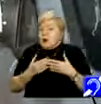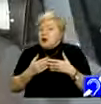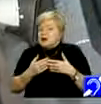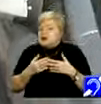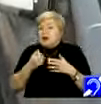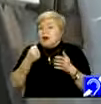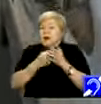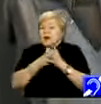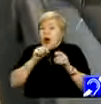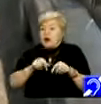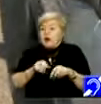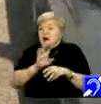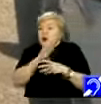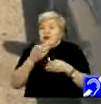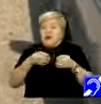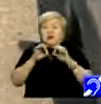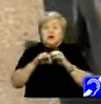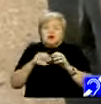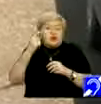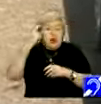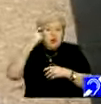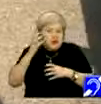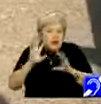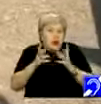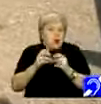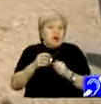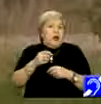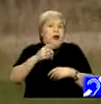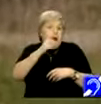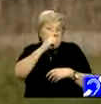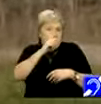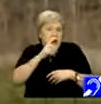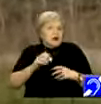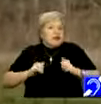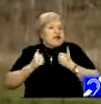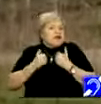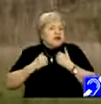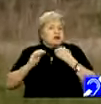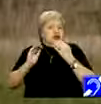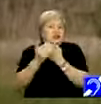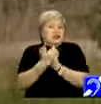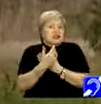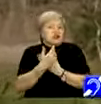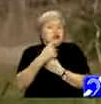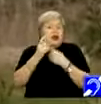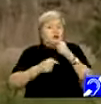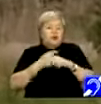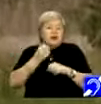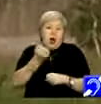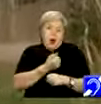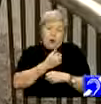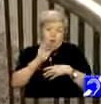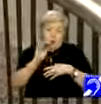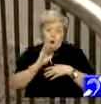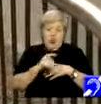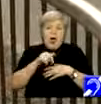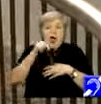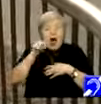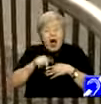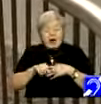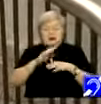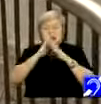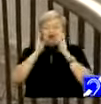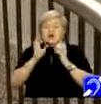toate ipotezele, inclusiv că bărbatul ar fi în viață și că se ascunde după crima comisă. Scafandrii au găsit însă